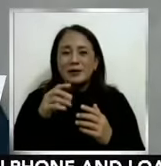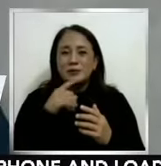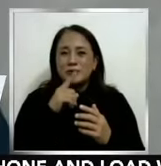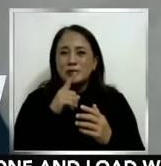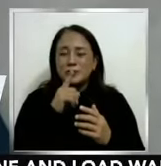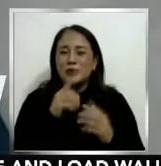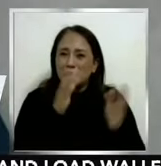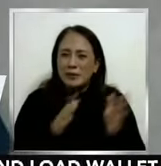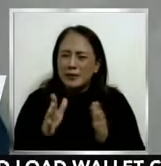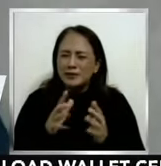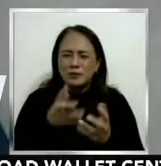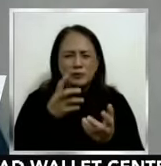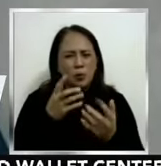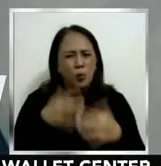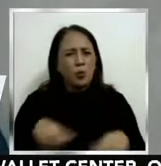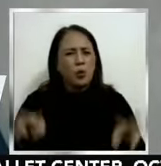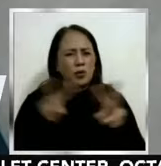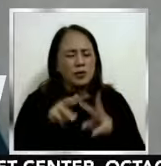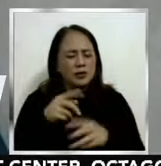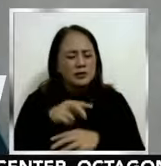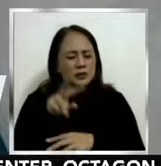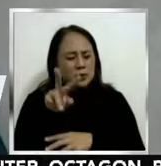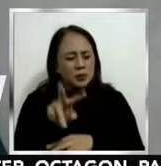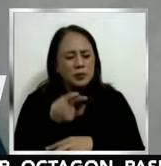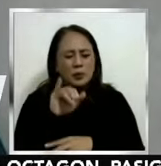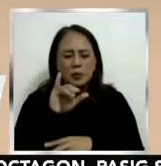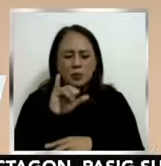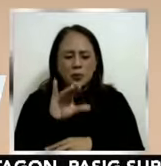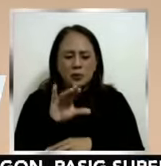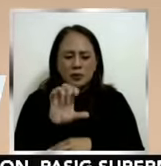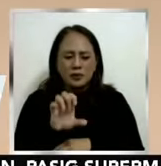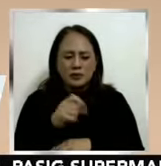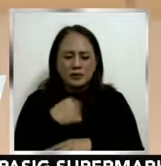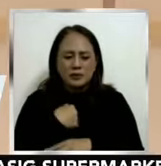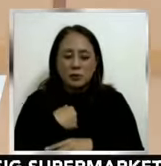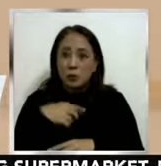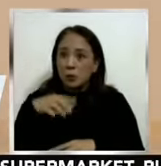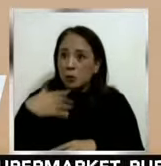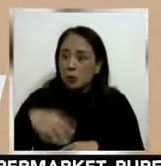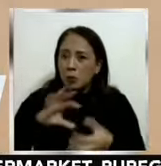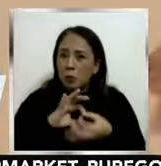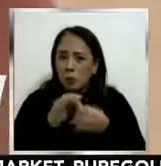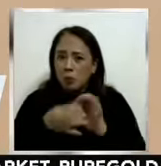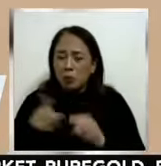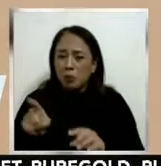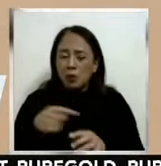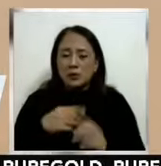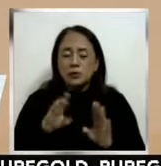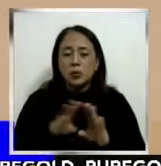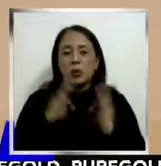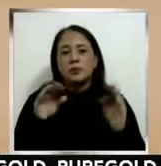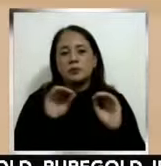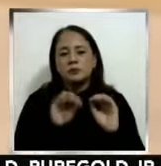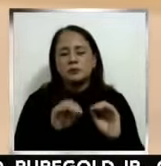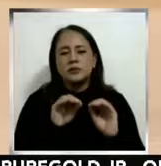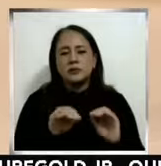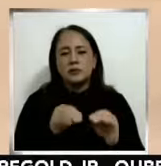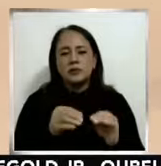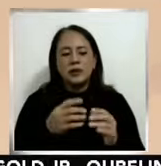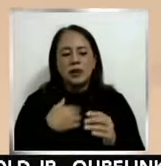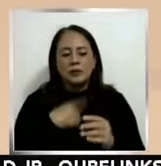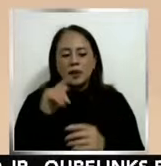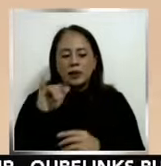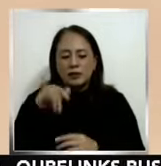When I saw him sa ice, sabi ko, wow, there's an Olympian here. He was really open to teaching, giving his tips na parang, okay, it's